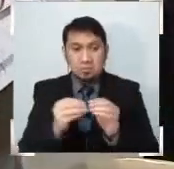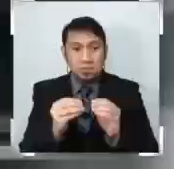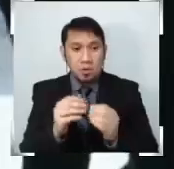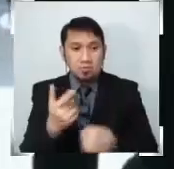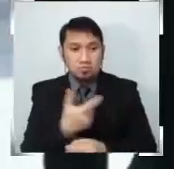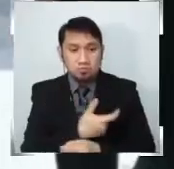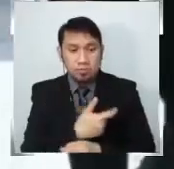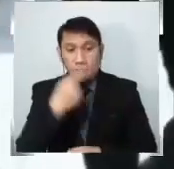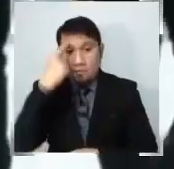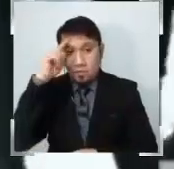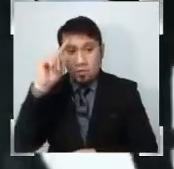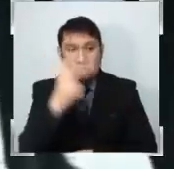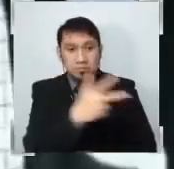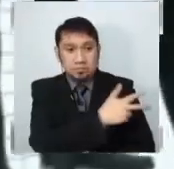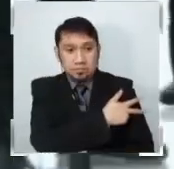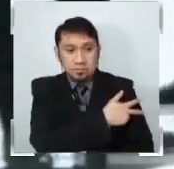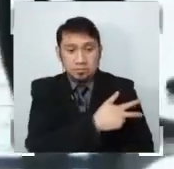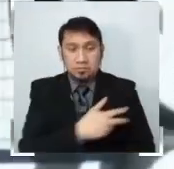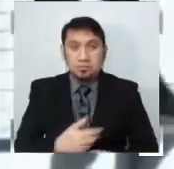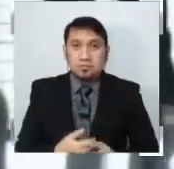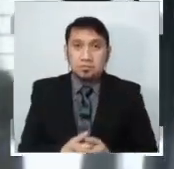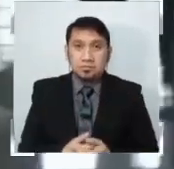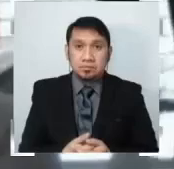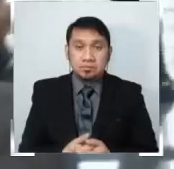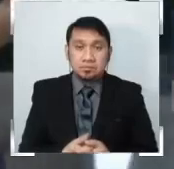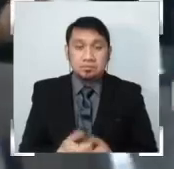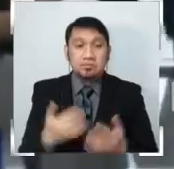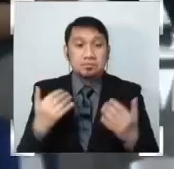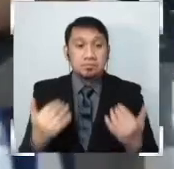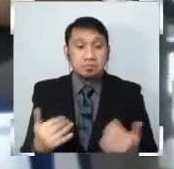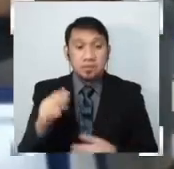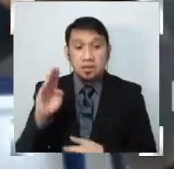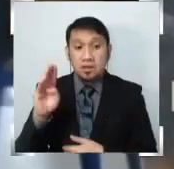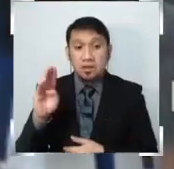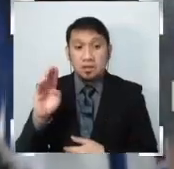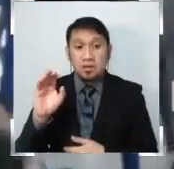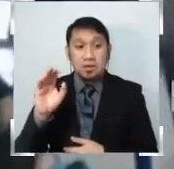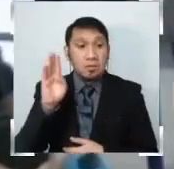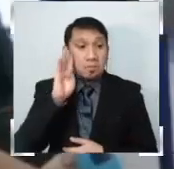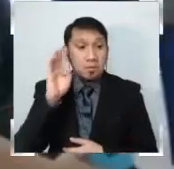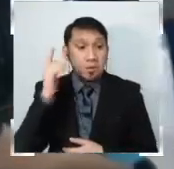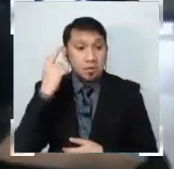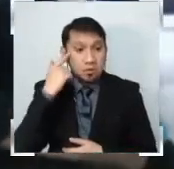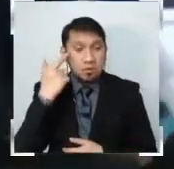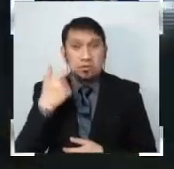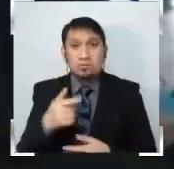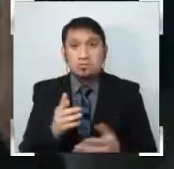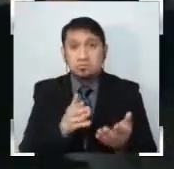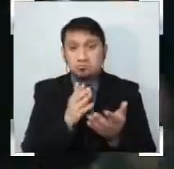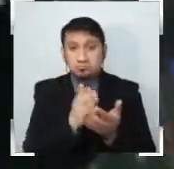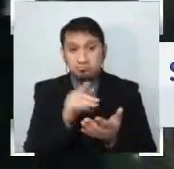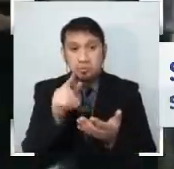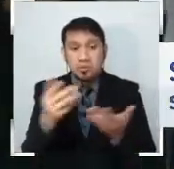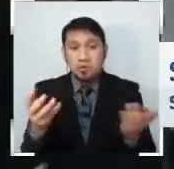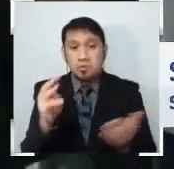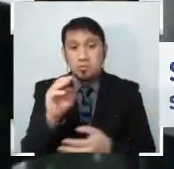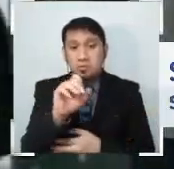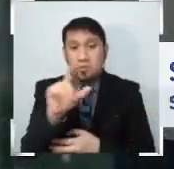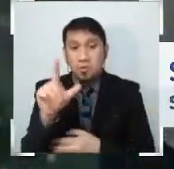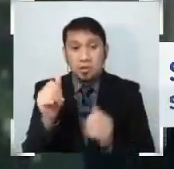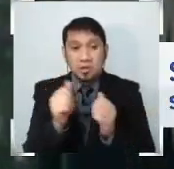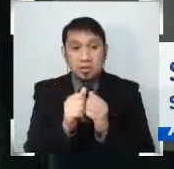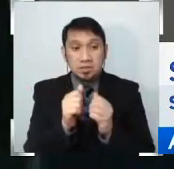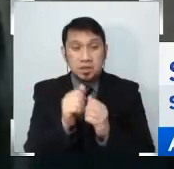shots. Pumunta si Senador Bongo sa bakunahan sa isang mall kasama si Pangulong Duterte. Kaugnay ito sa